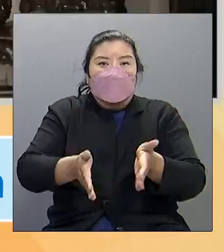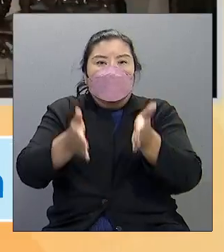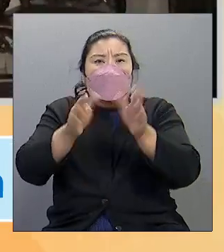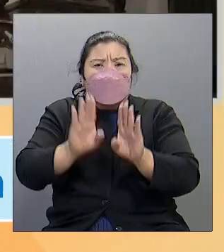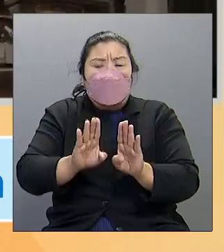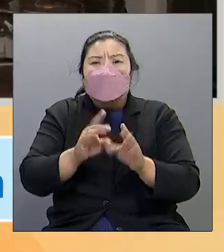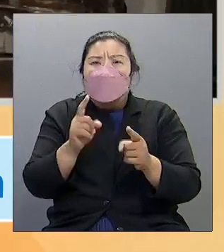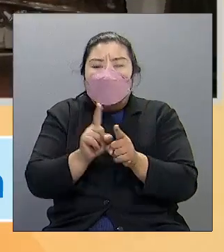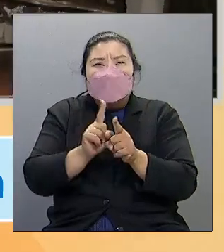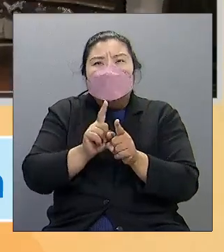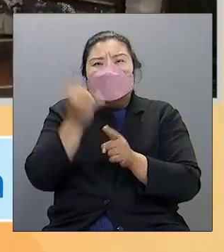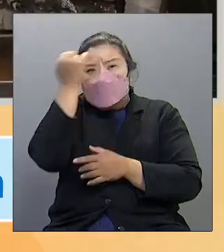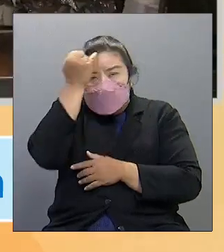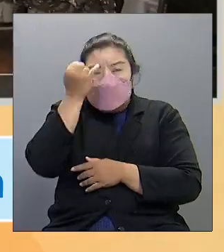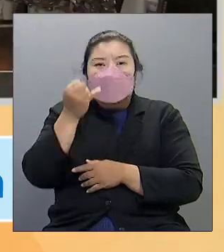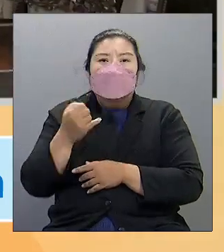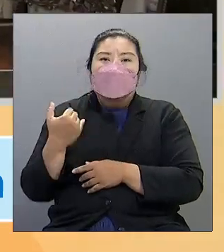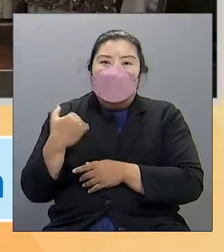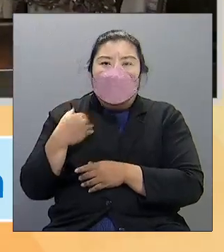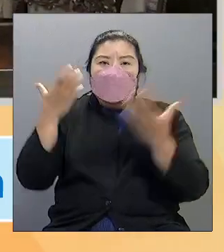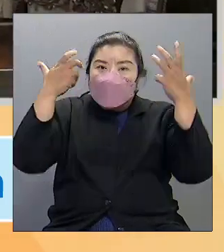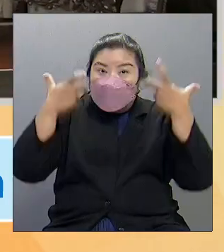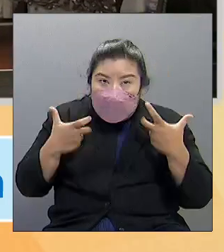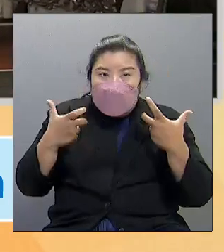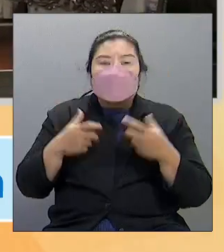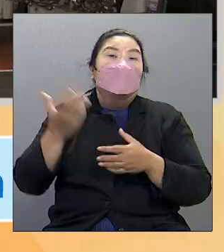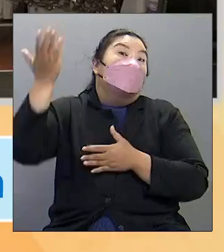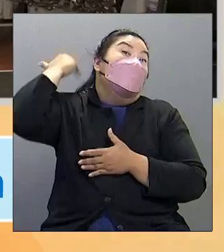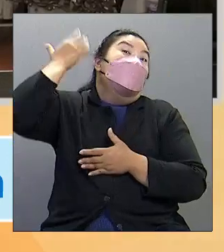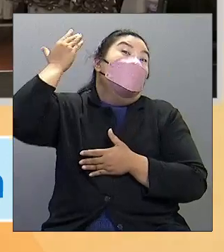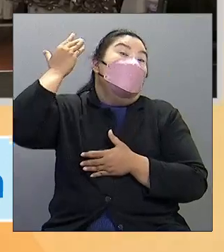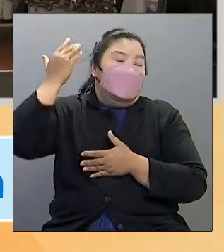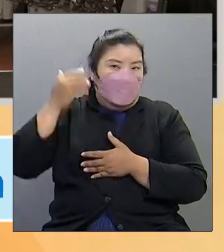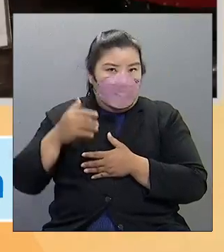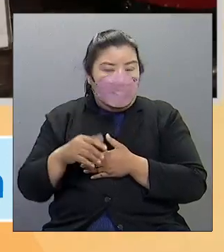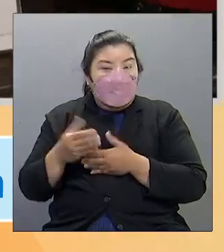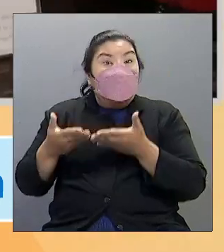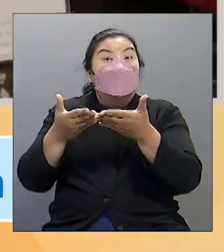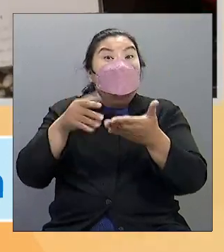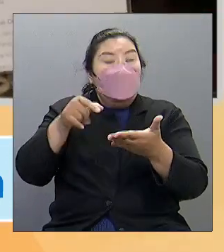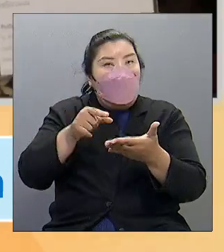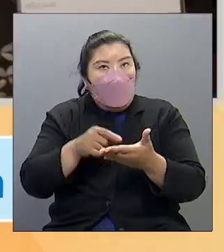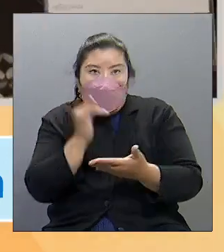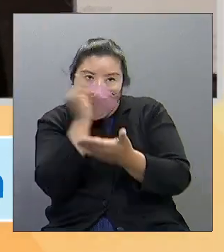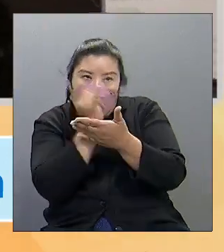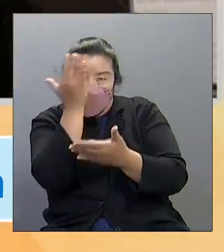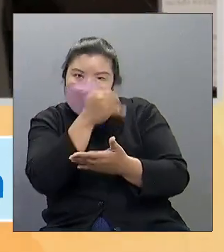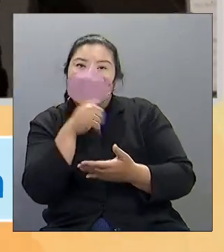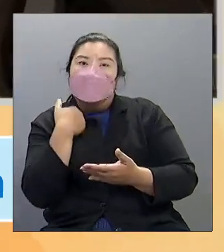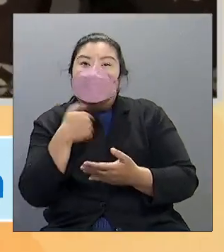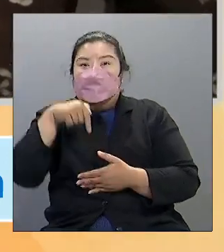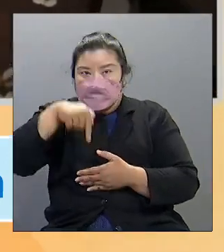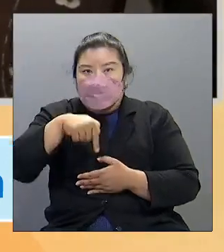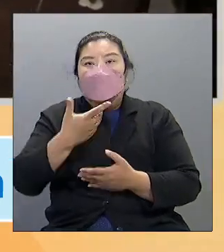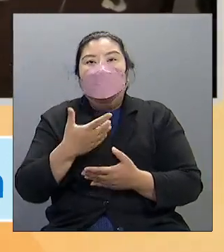สตรีตอาทด้วยผมเคยไปลาสุนคถายภาพสวยทุกมุมอ่ะภูเกศก็ถือวเป็ย่านเมืองเก่าที่มีอรัยธรรมโบราด